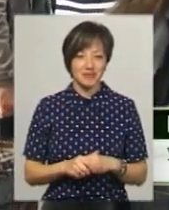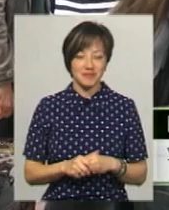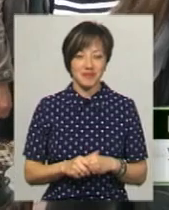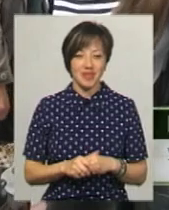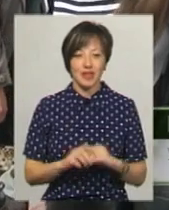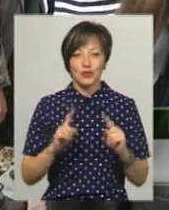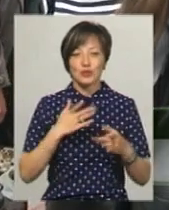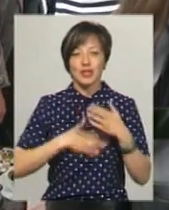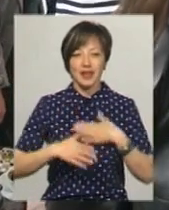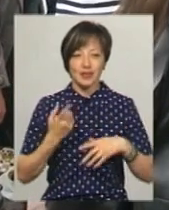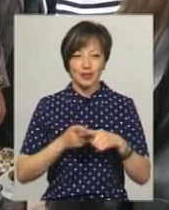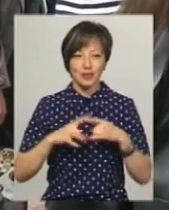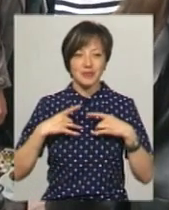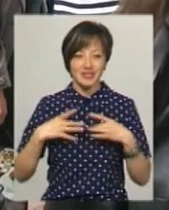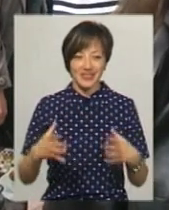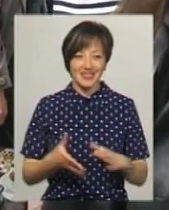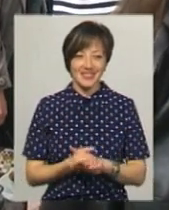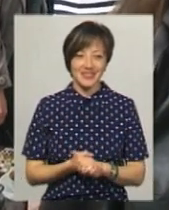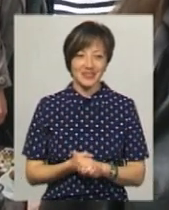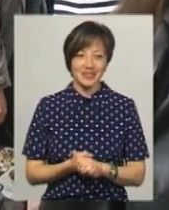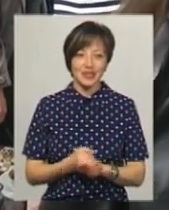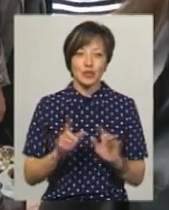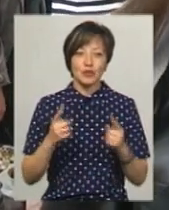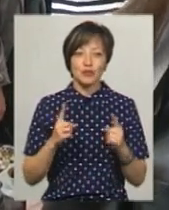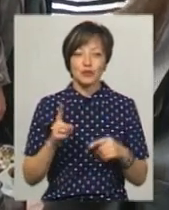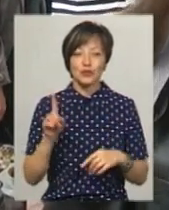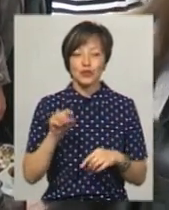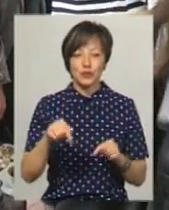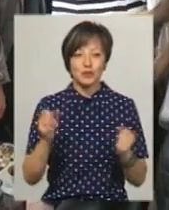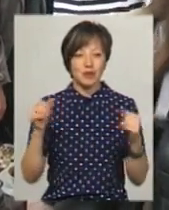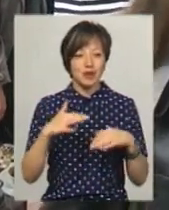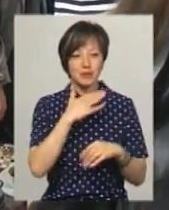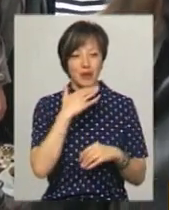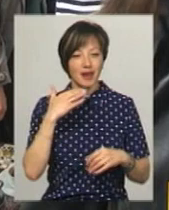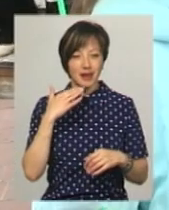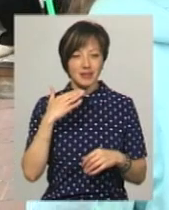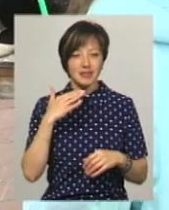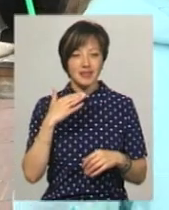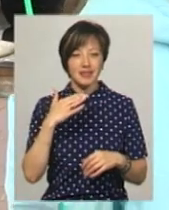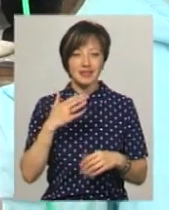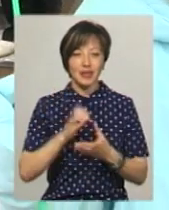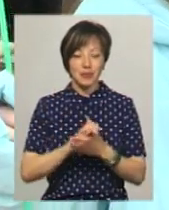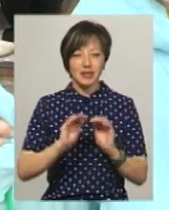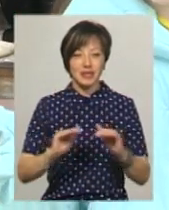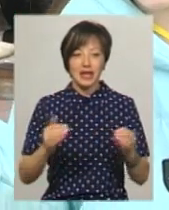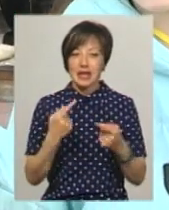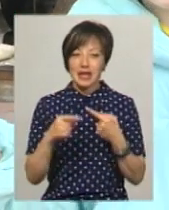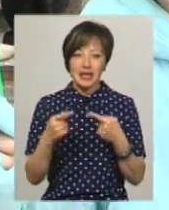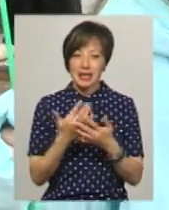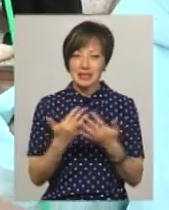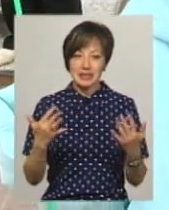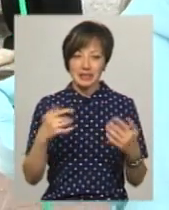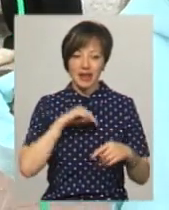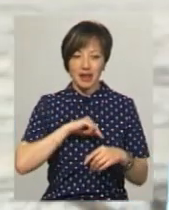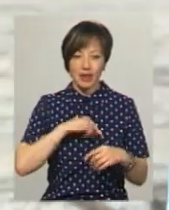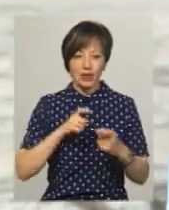І ми дуже раді цьому святу, тому що тут збирається багато нових дітей. Різні за характером, часто